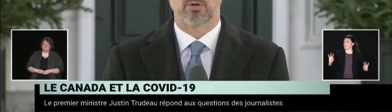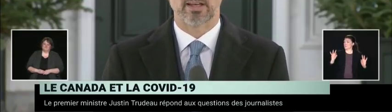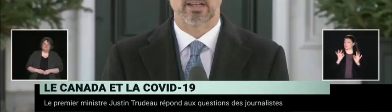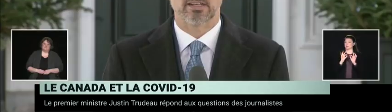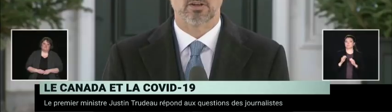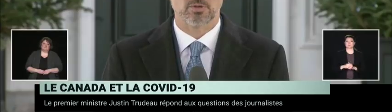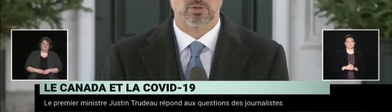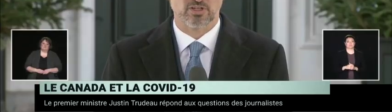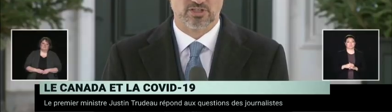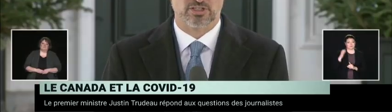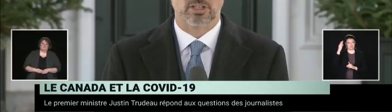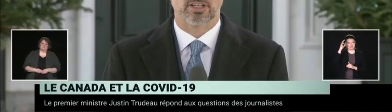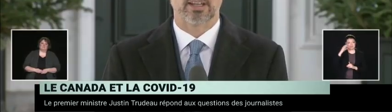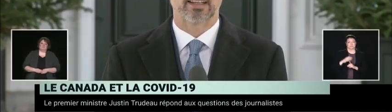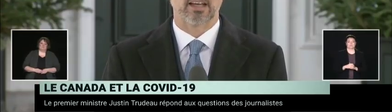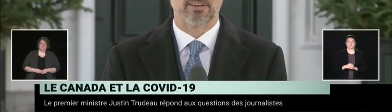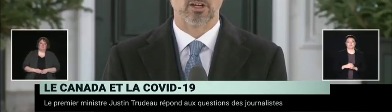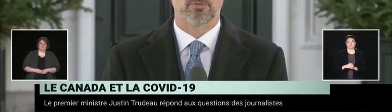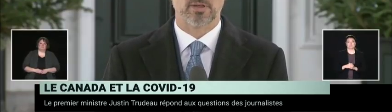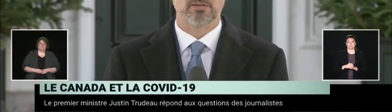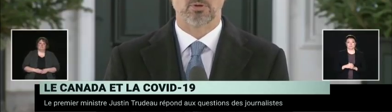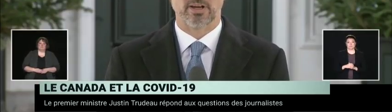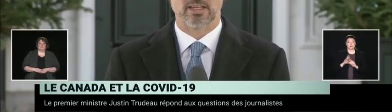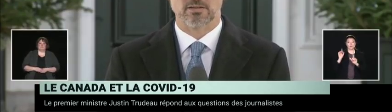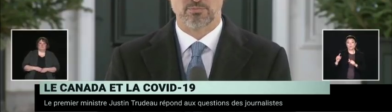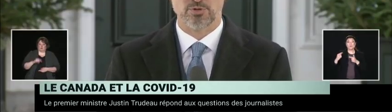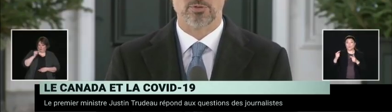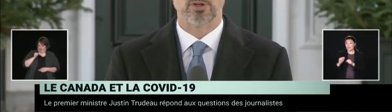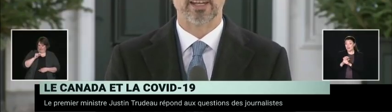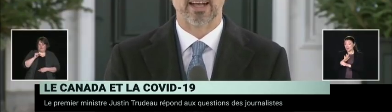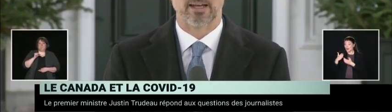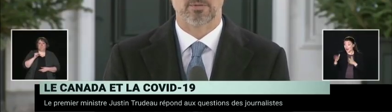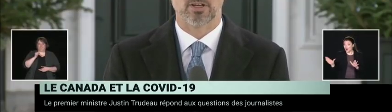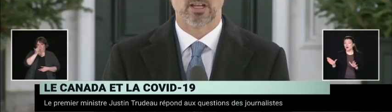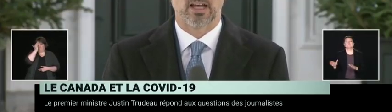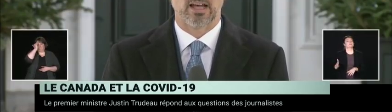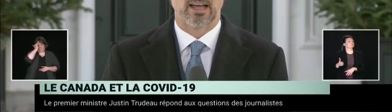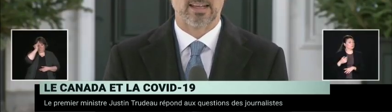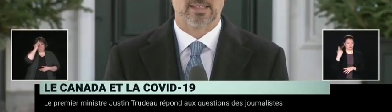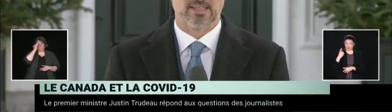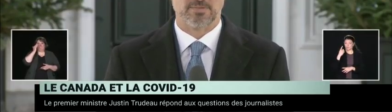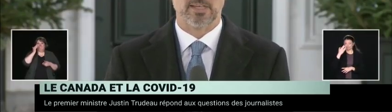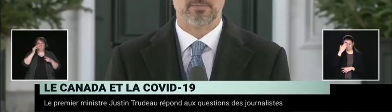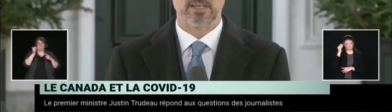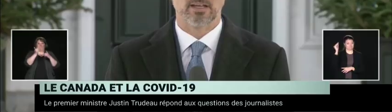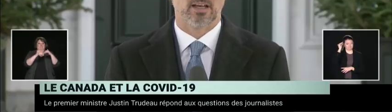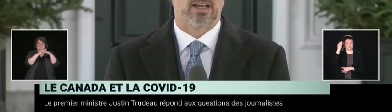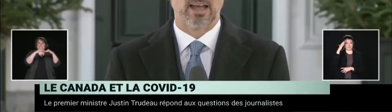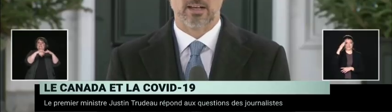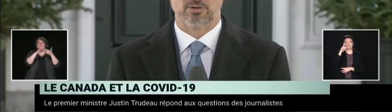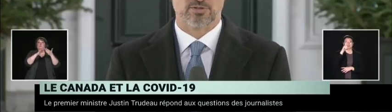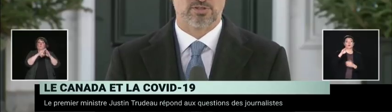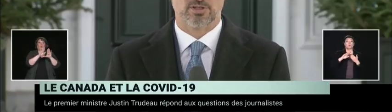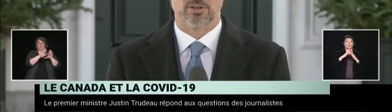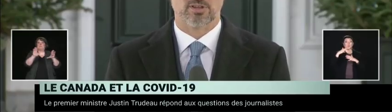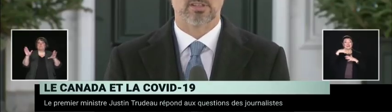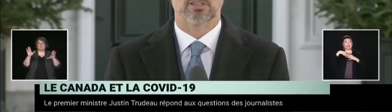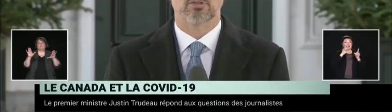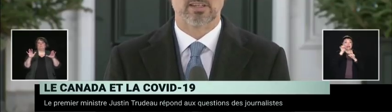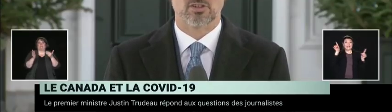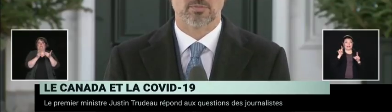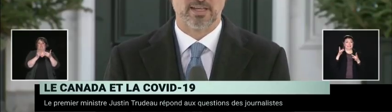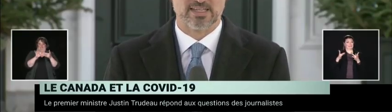quel point les communautés autochtones à travers le pays pourraient être plus vulnérables à cette épidémie à cause